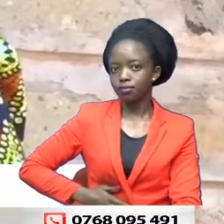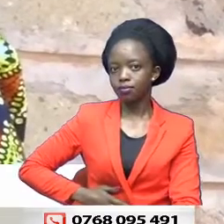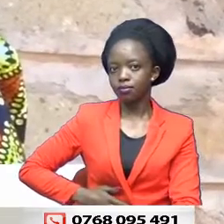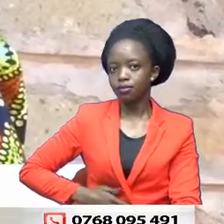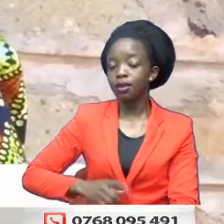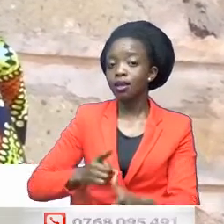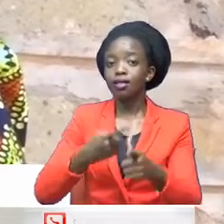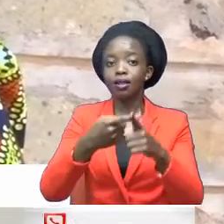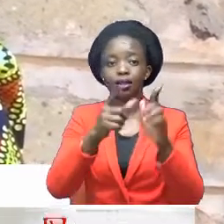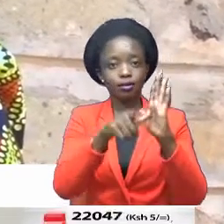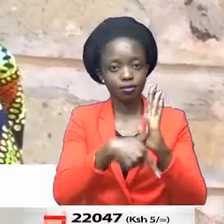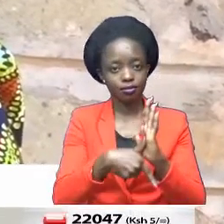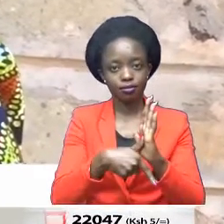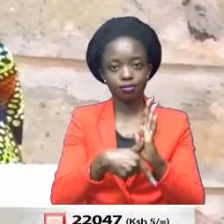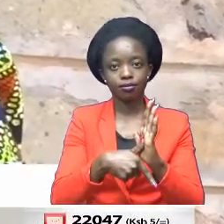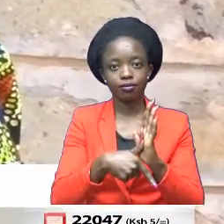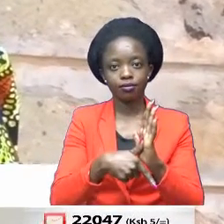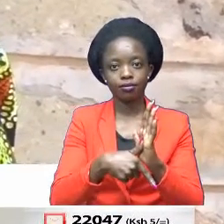Alafu baadaye